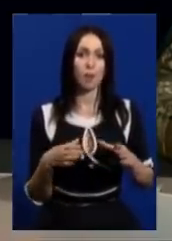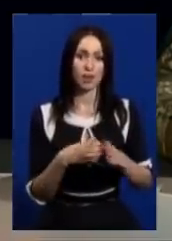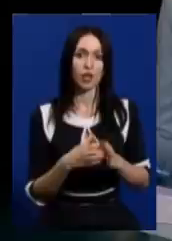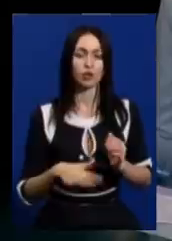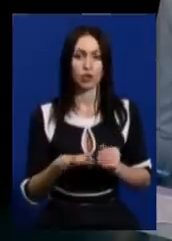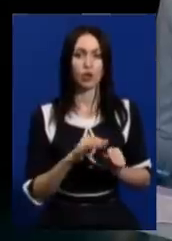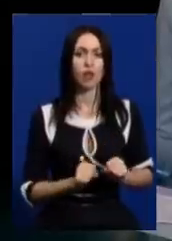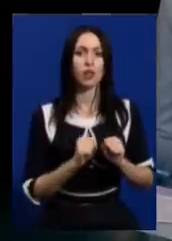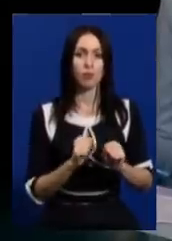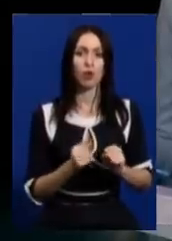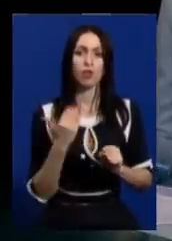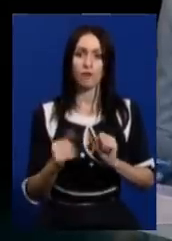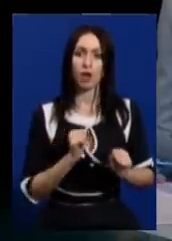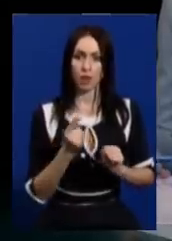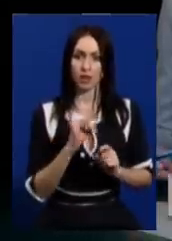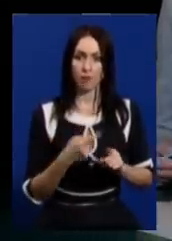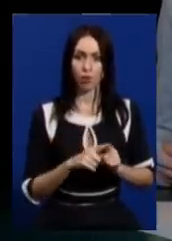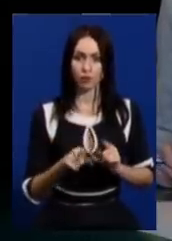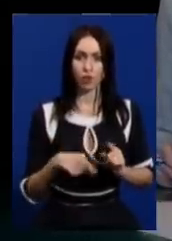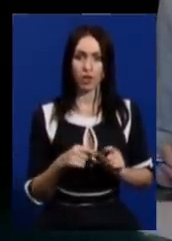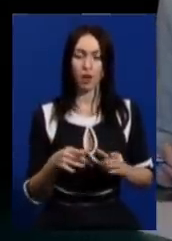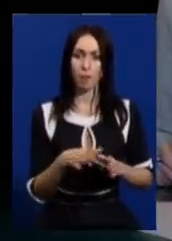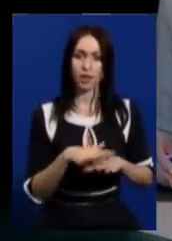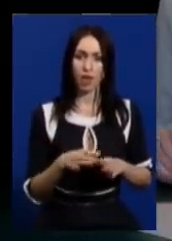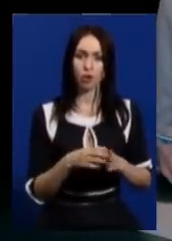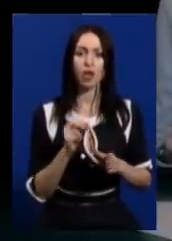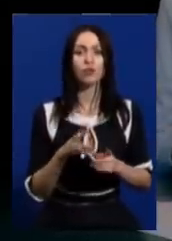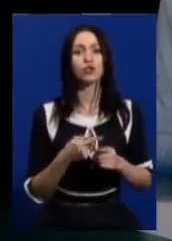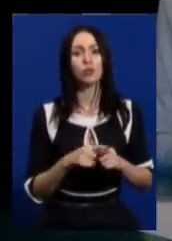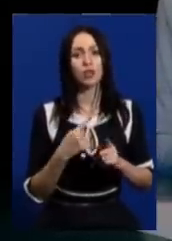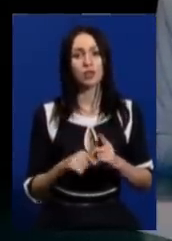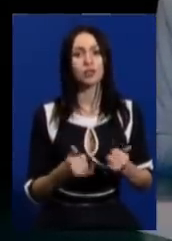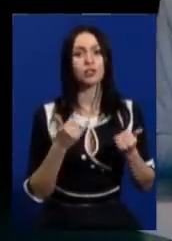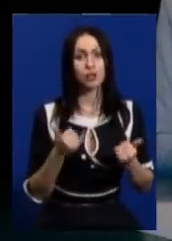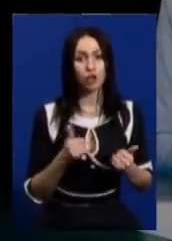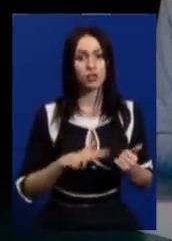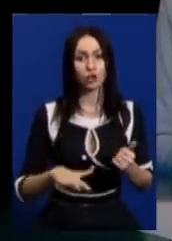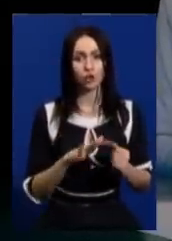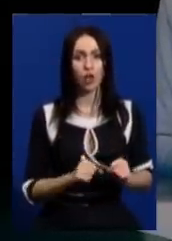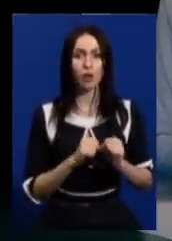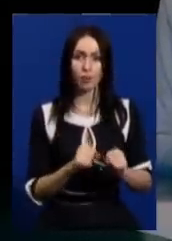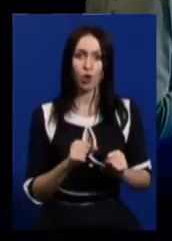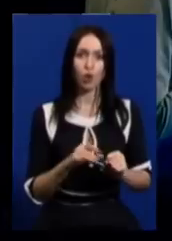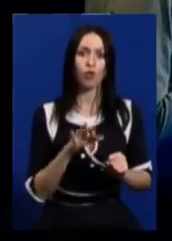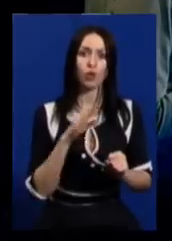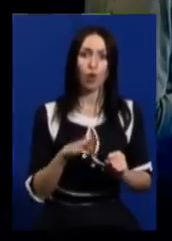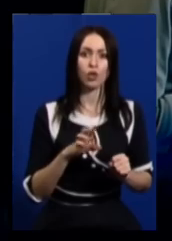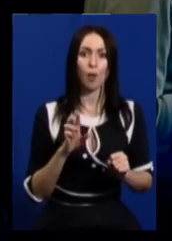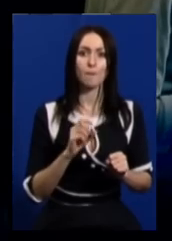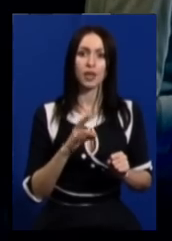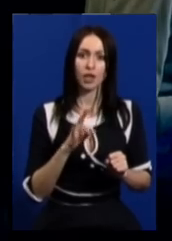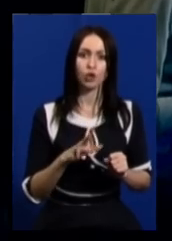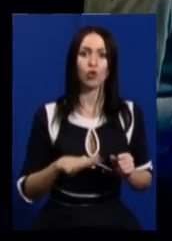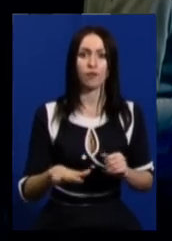обороны. Ви командир одного з таких батальйонів. І чим це відрізняється нинішня територіальна оборона від батальйонів територіальної